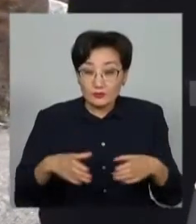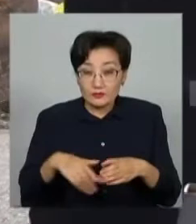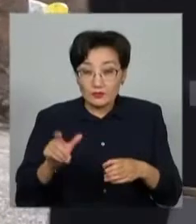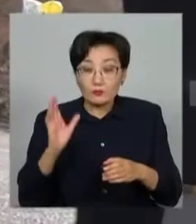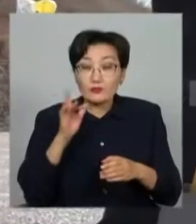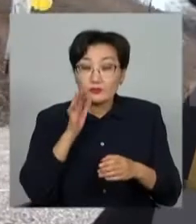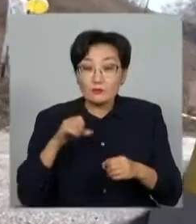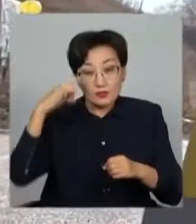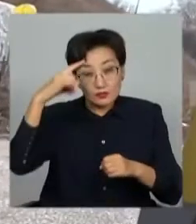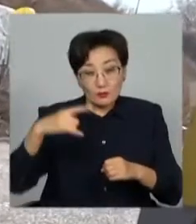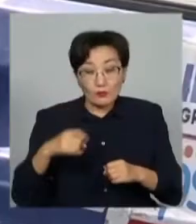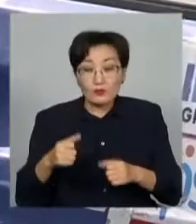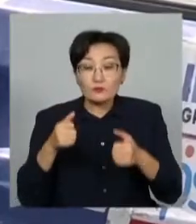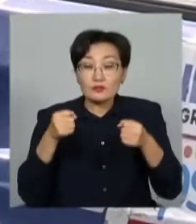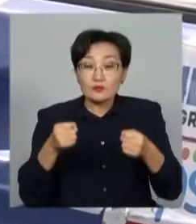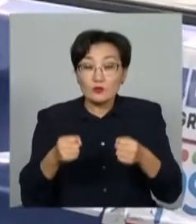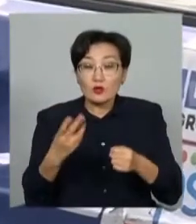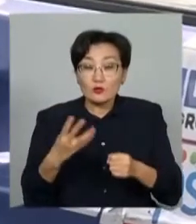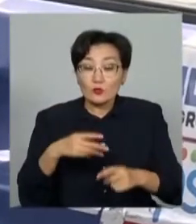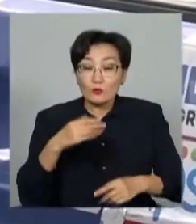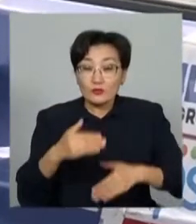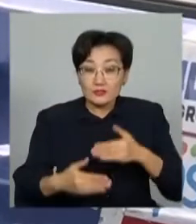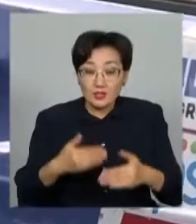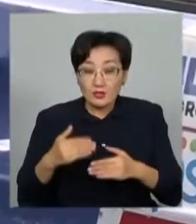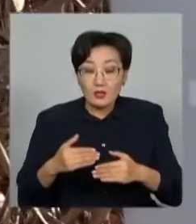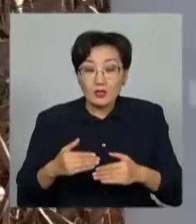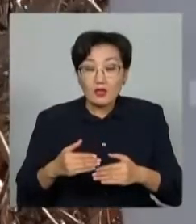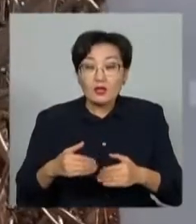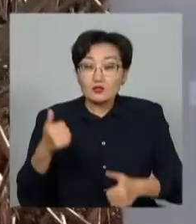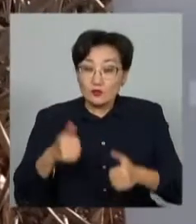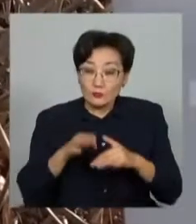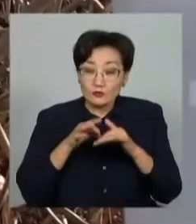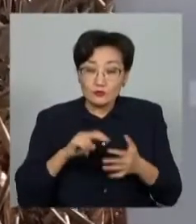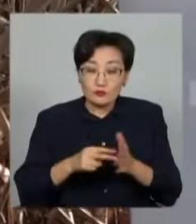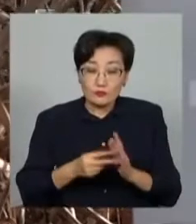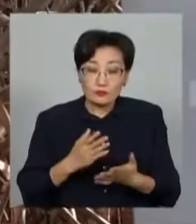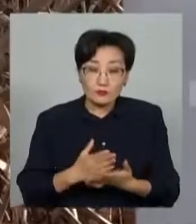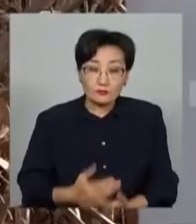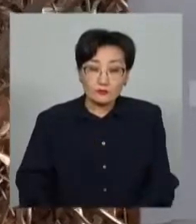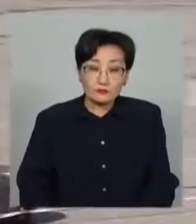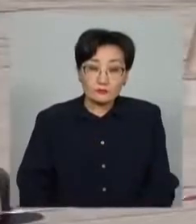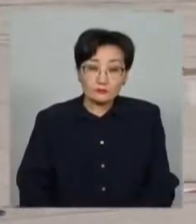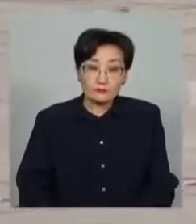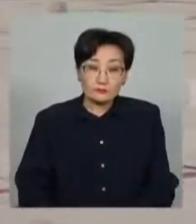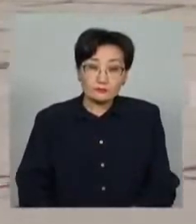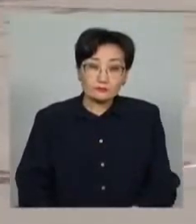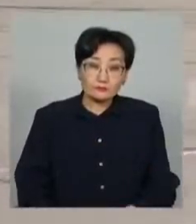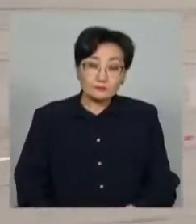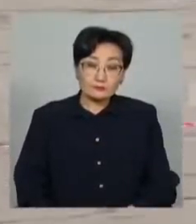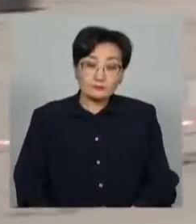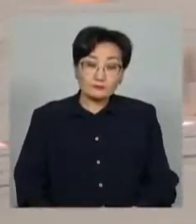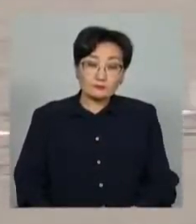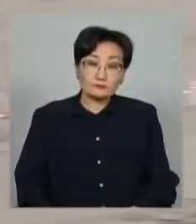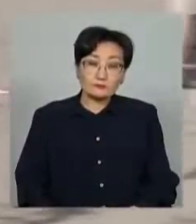алдағы уақытта Қазақстан кубогын және 4 этаптан тұратын ел біріншілігін өткізуді жоспарлап отыр. Мерей Қанапиянов, Сангали Маңайтбасов,